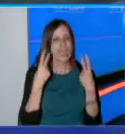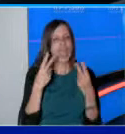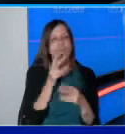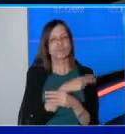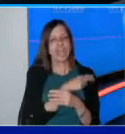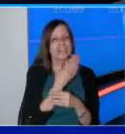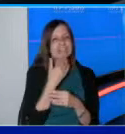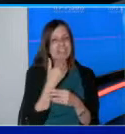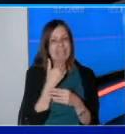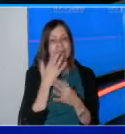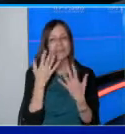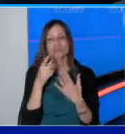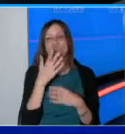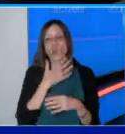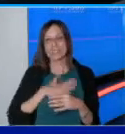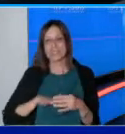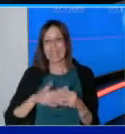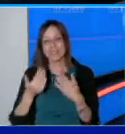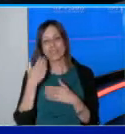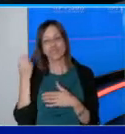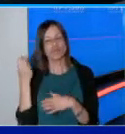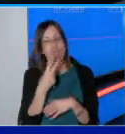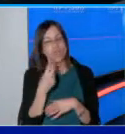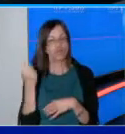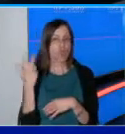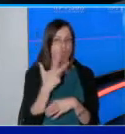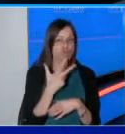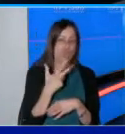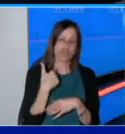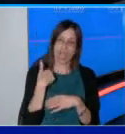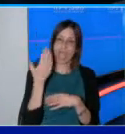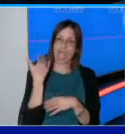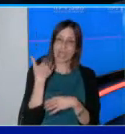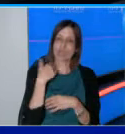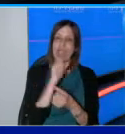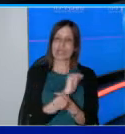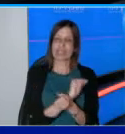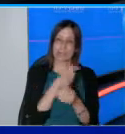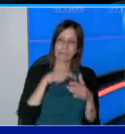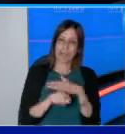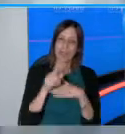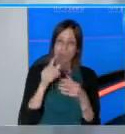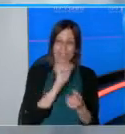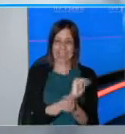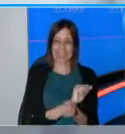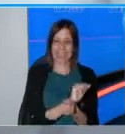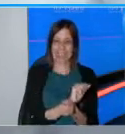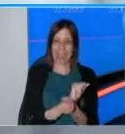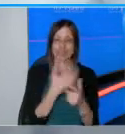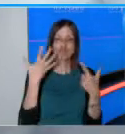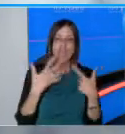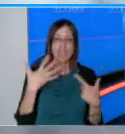ישראל כאשר היא רוצה. לפני שבועיים שלושה, כאשר היו אסירים שברחו מכלא גלבוע, שבעה